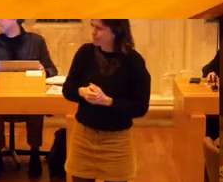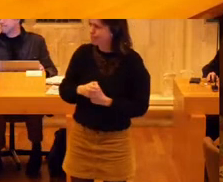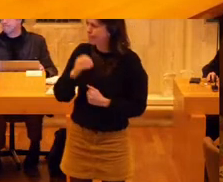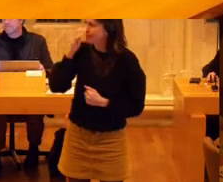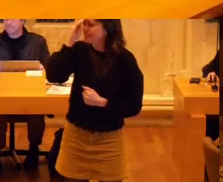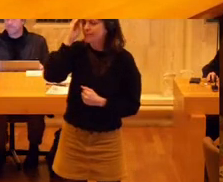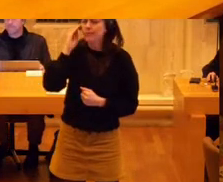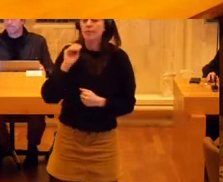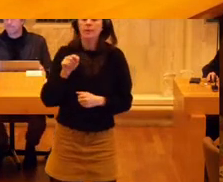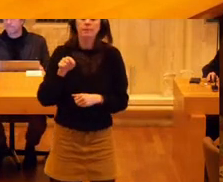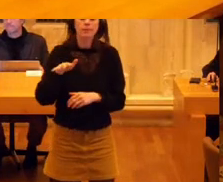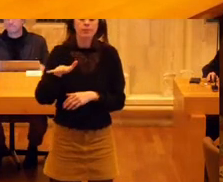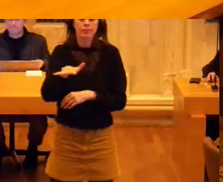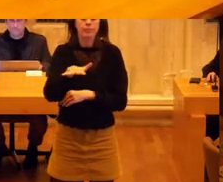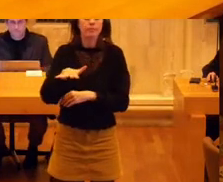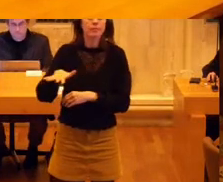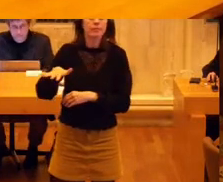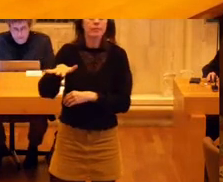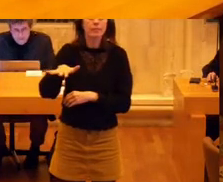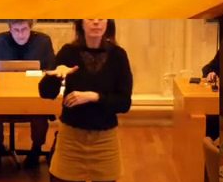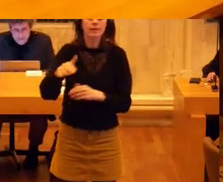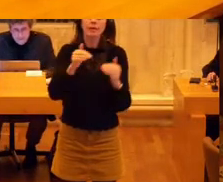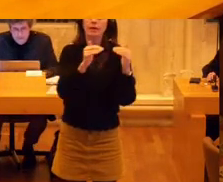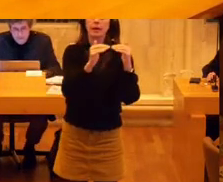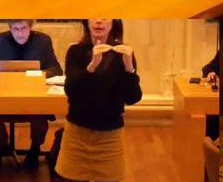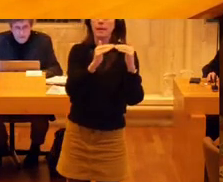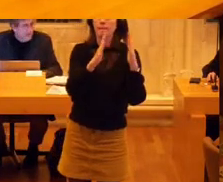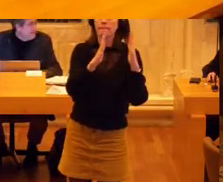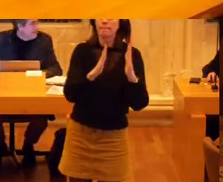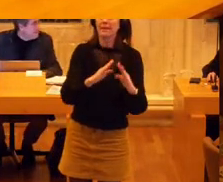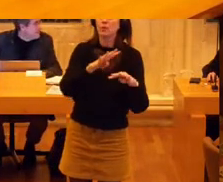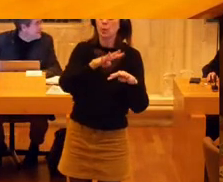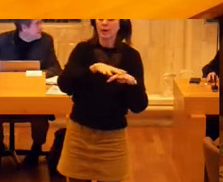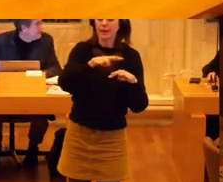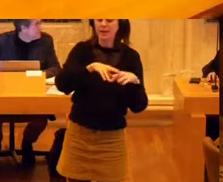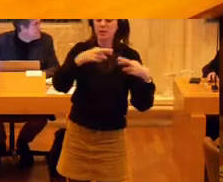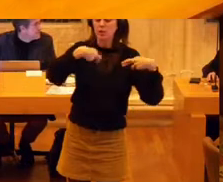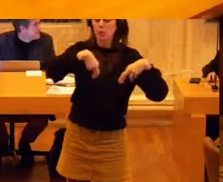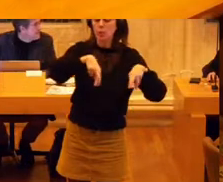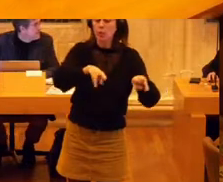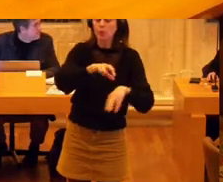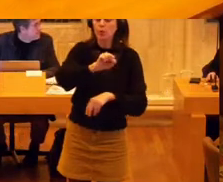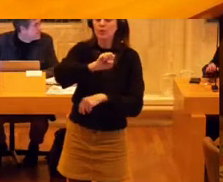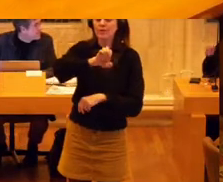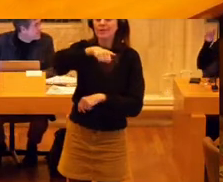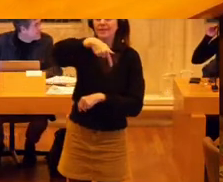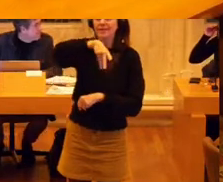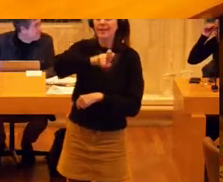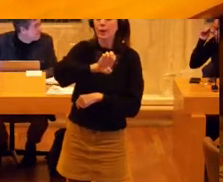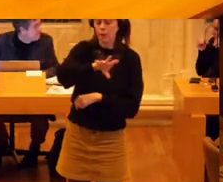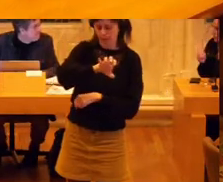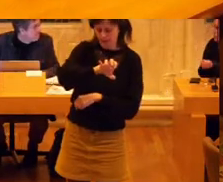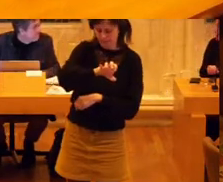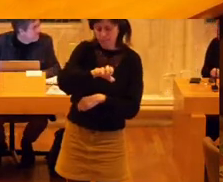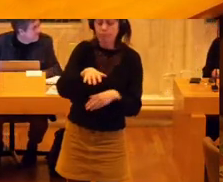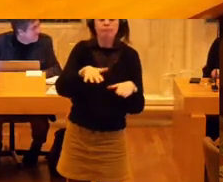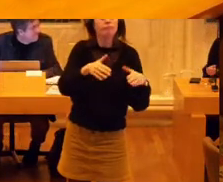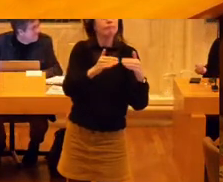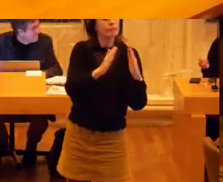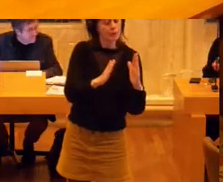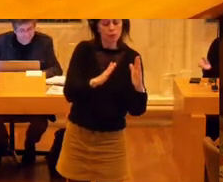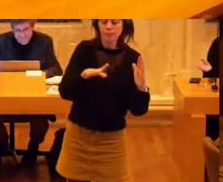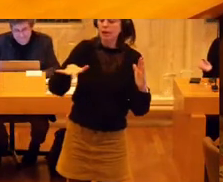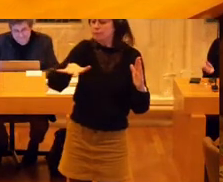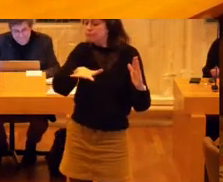On est sur l'espace qui est à côté de la maison de quartier rue de Sacqueville. À côté de la maison de quartier, on a un espace